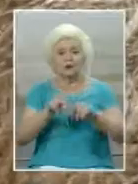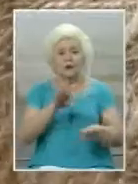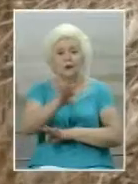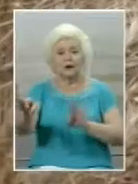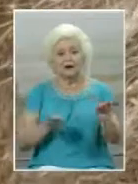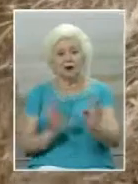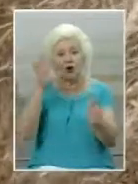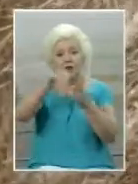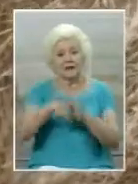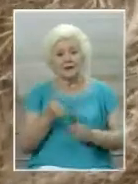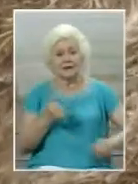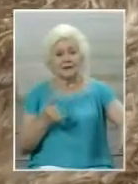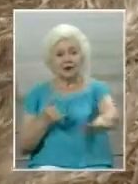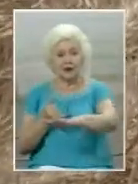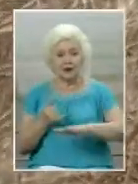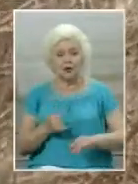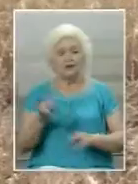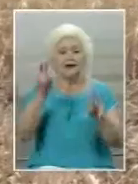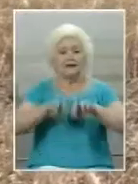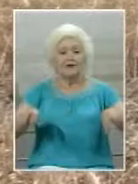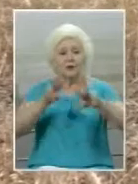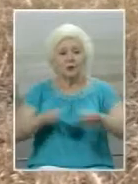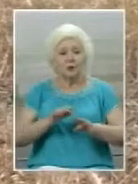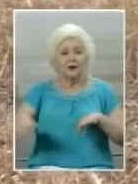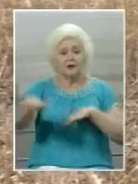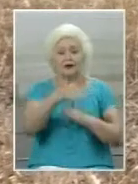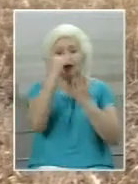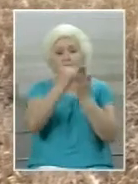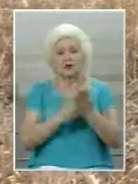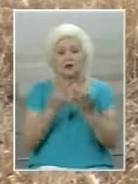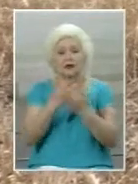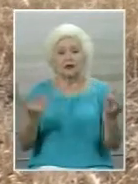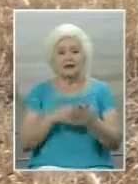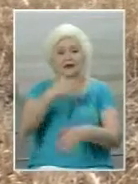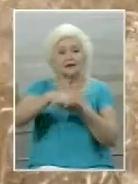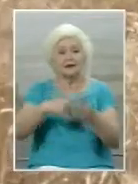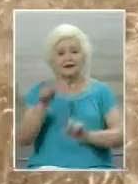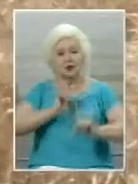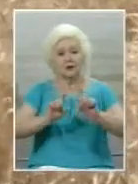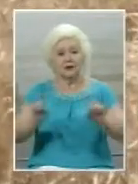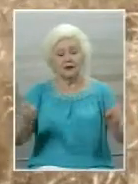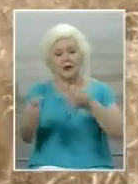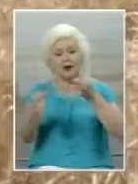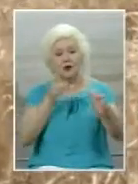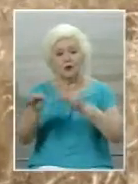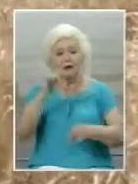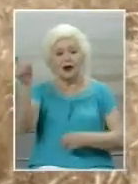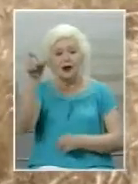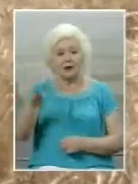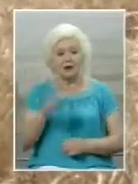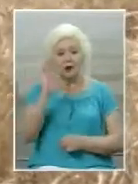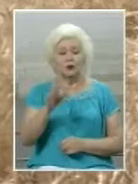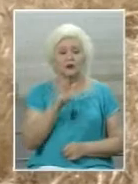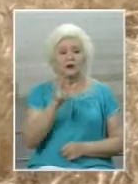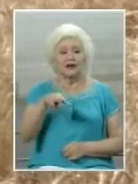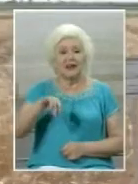стратегію ведення землеробства. На випробувальній ділянці – сорти різних селекційних інститутів. Але рекомендувати аграріям будуть